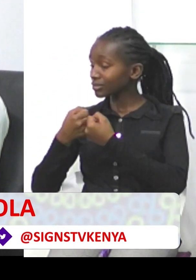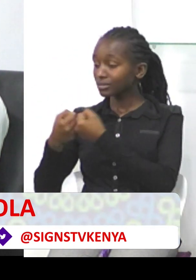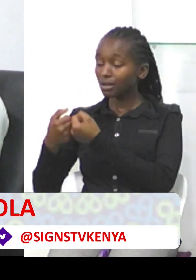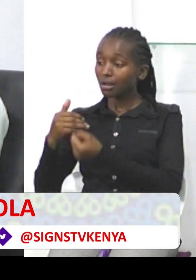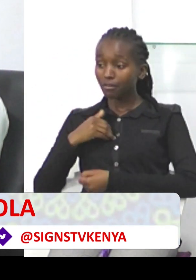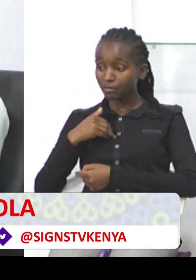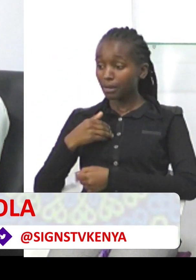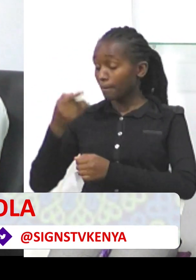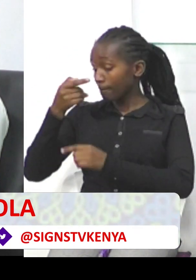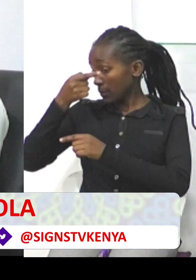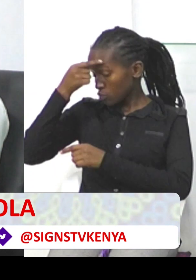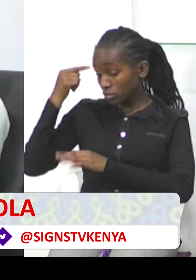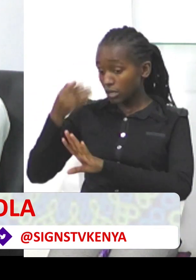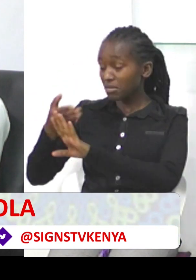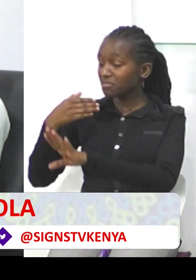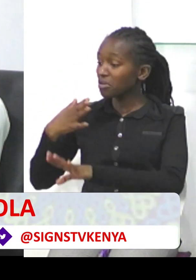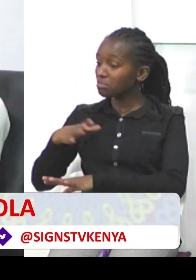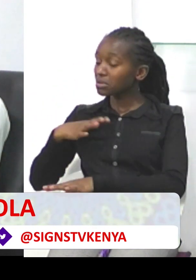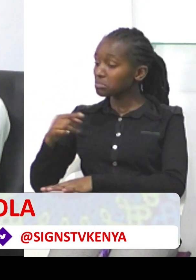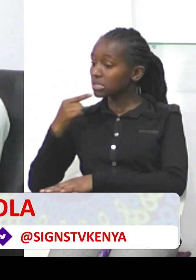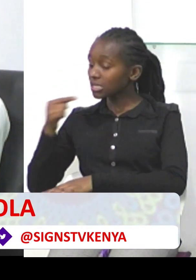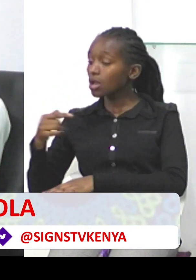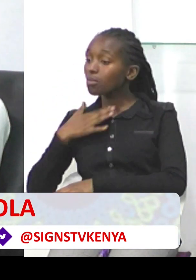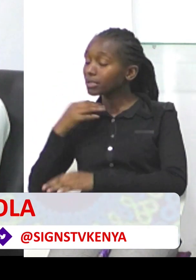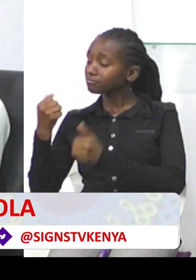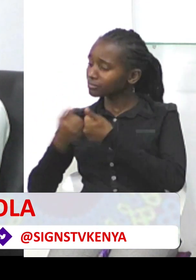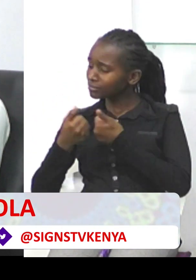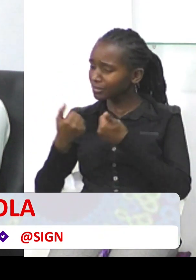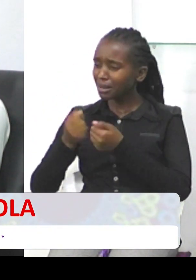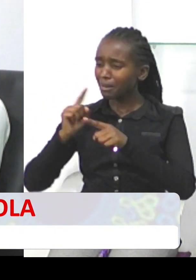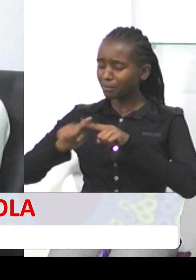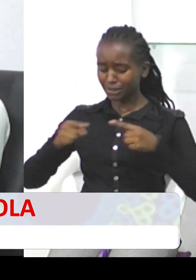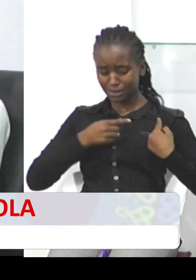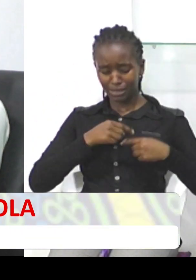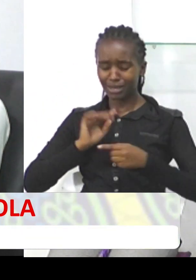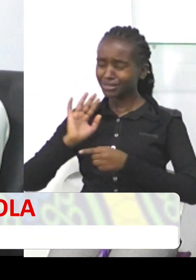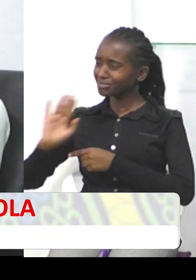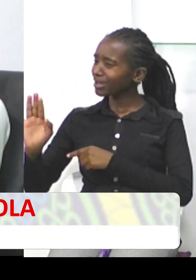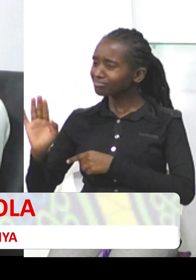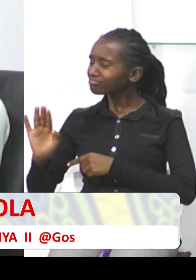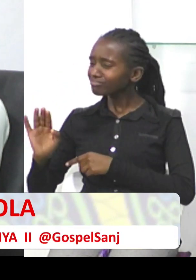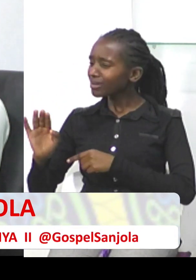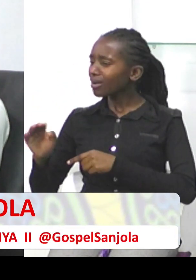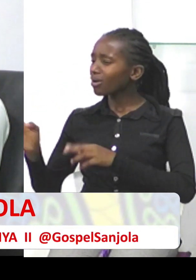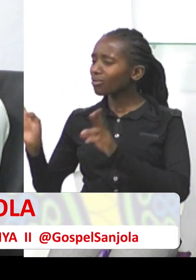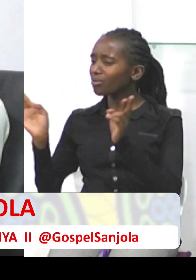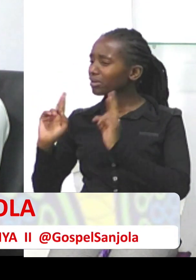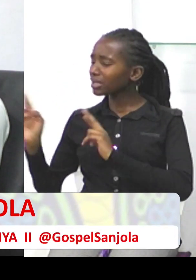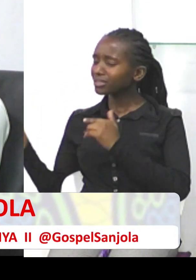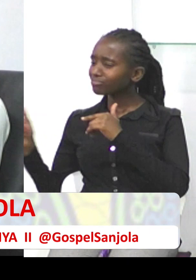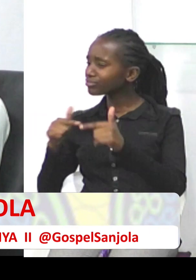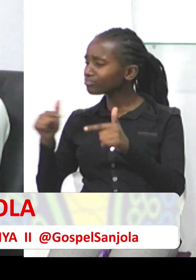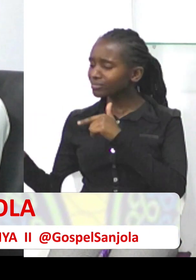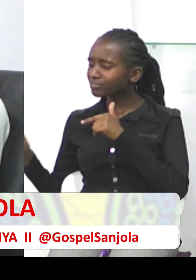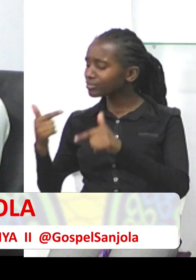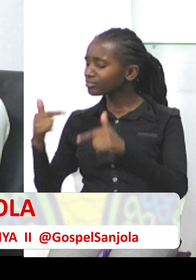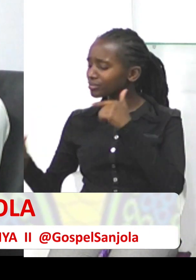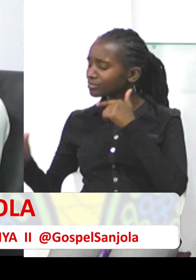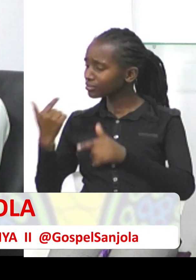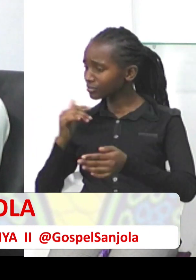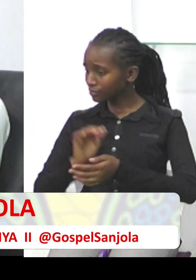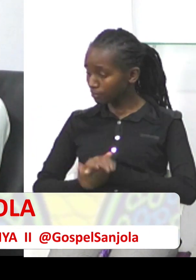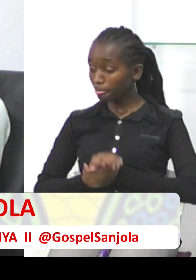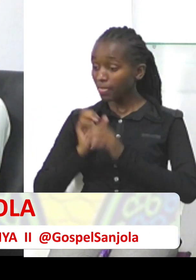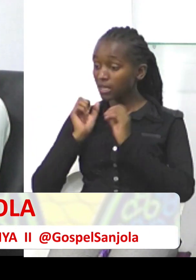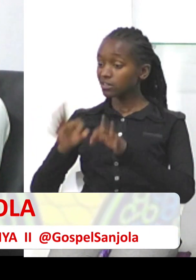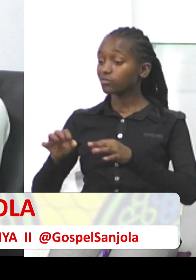wengi wanasemanga tufanye competition, but ukiangalia mioyo yao yawatiko hali ya kushindana na mashindano. Yeah, yeah. Na mwanzo once ukishaanza kushindana na